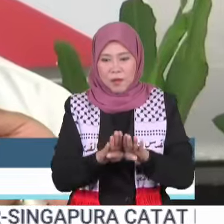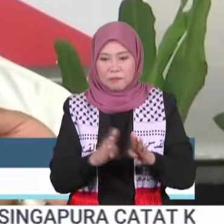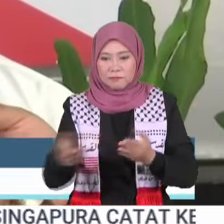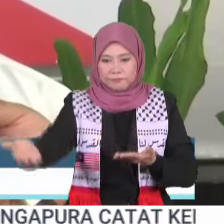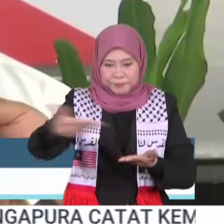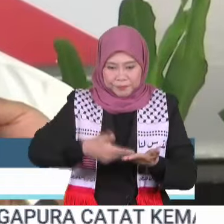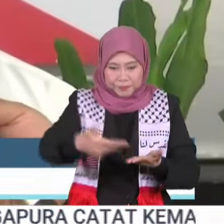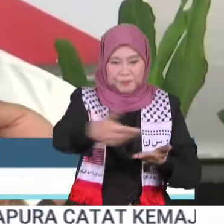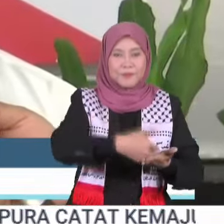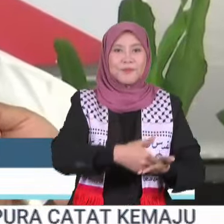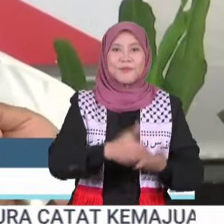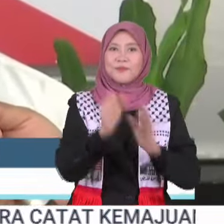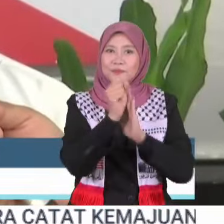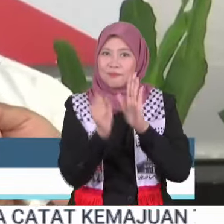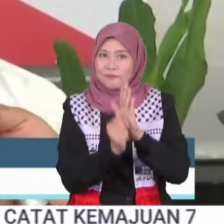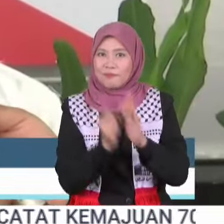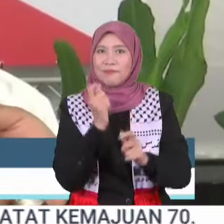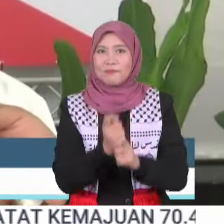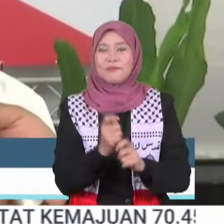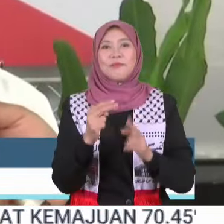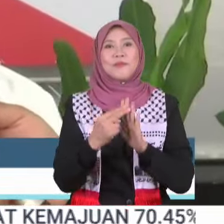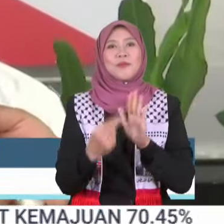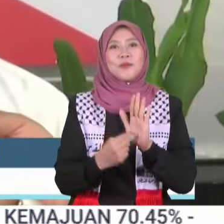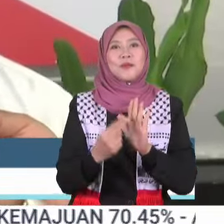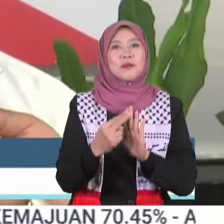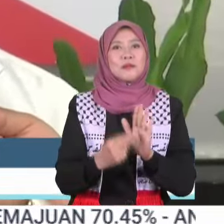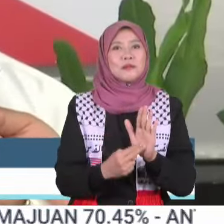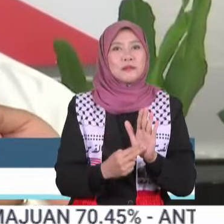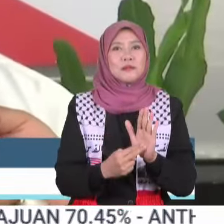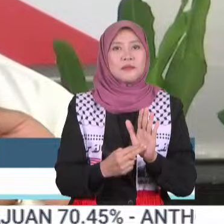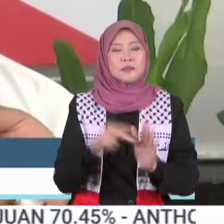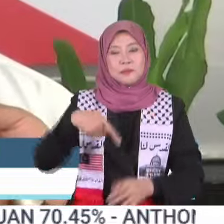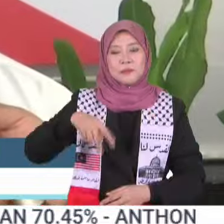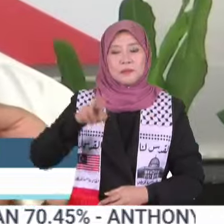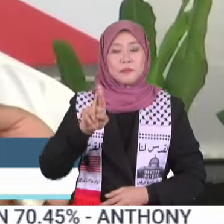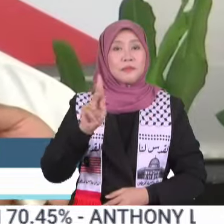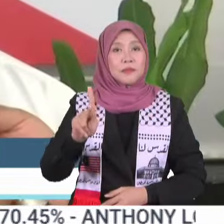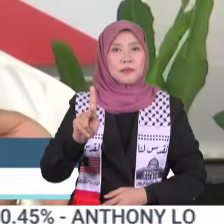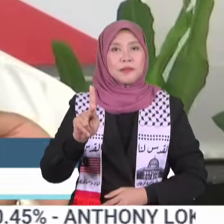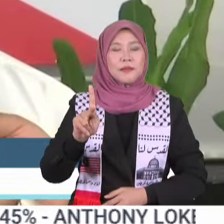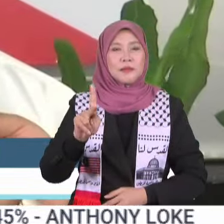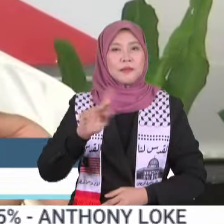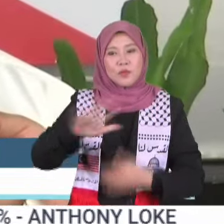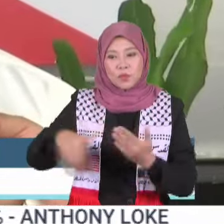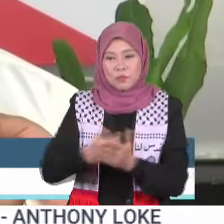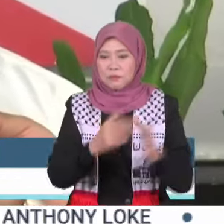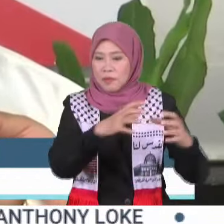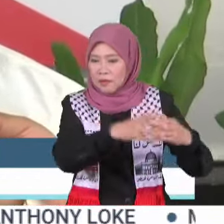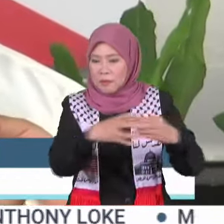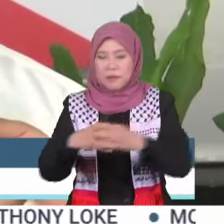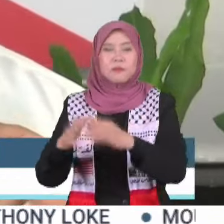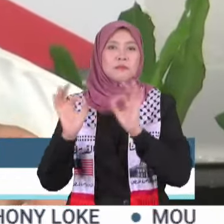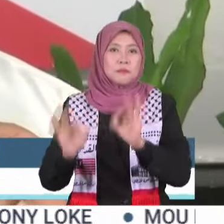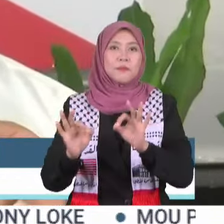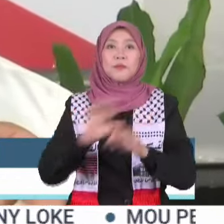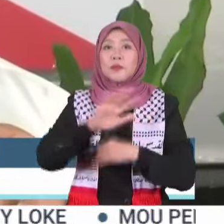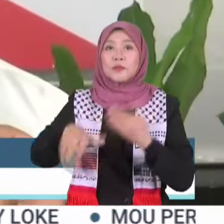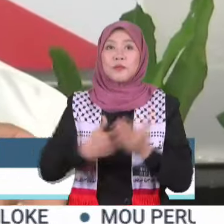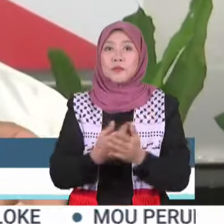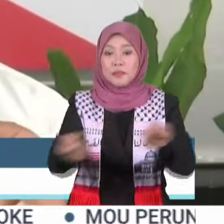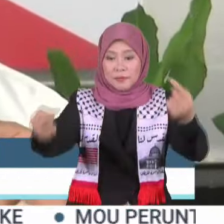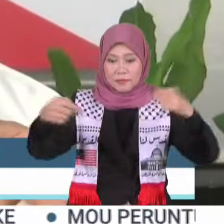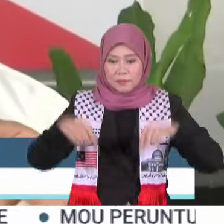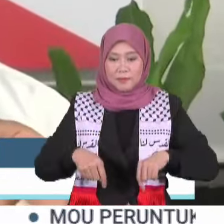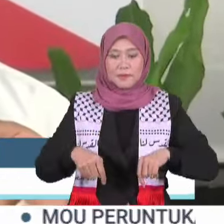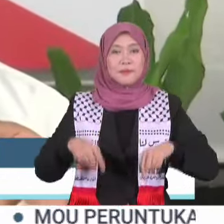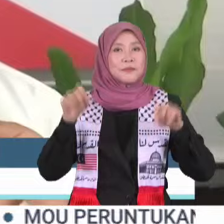lah, dan segala syarat-syarat ditetapkan dalam peraturan ditetapkan untuk PRK ini dapat dipatuhi oleh semua parti, supaya semua yang datang